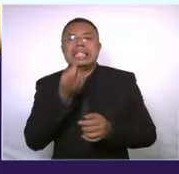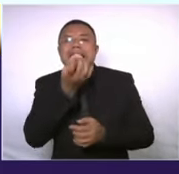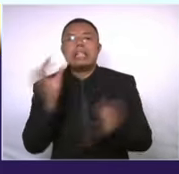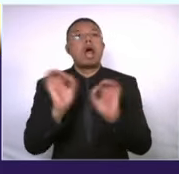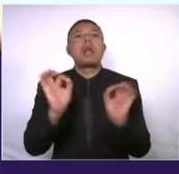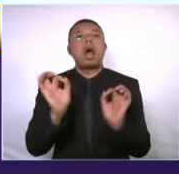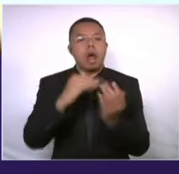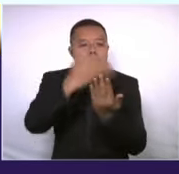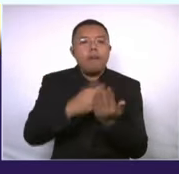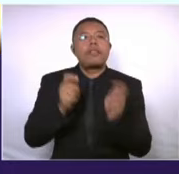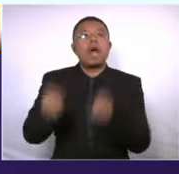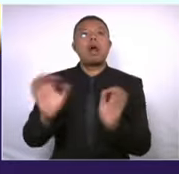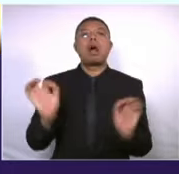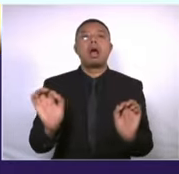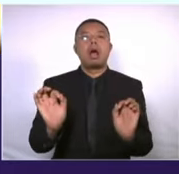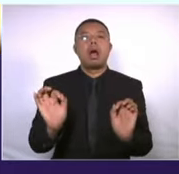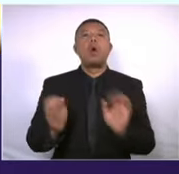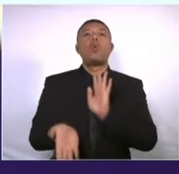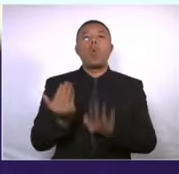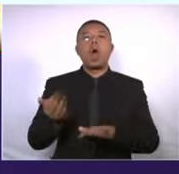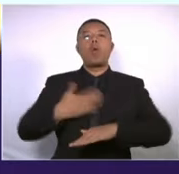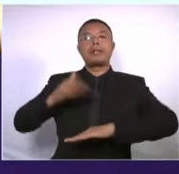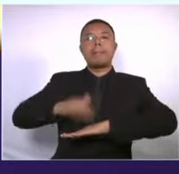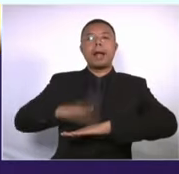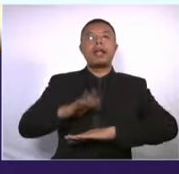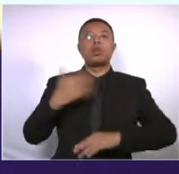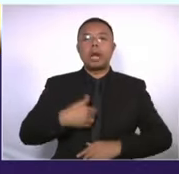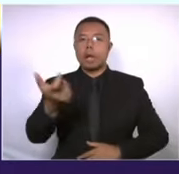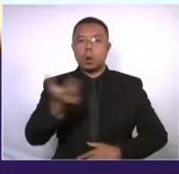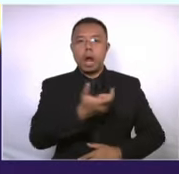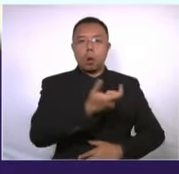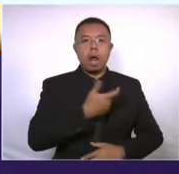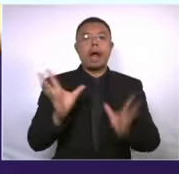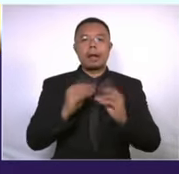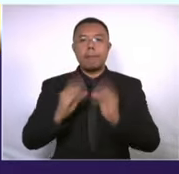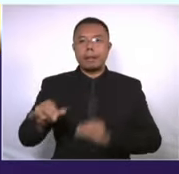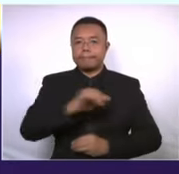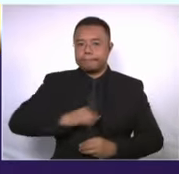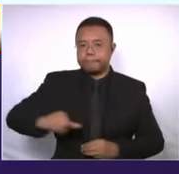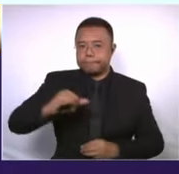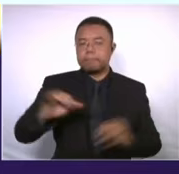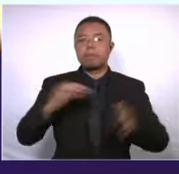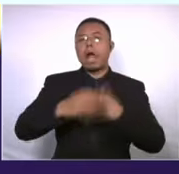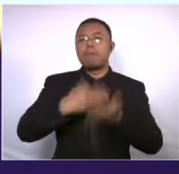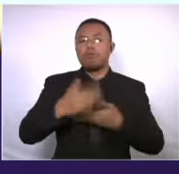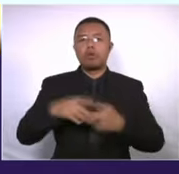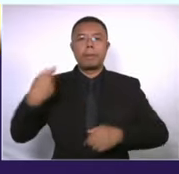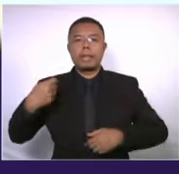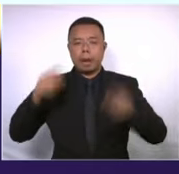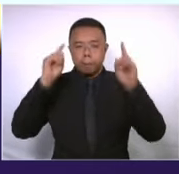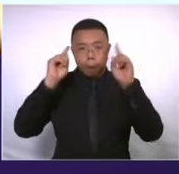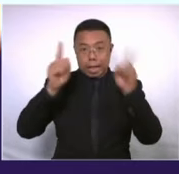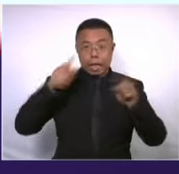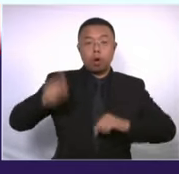berkali-kali saya panggil kemudian saya undang dalam rapat bersama gabungan di menkopol hukam kita